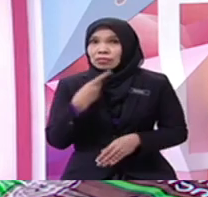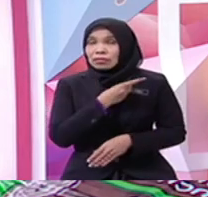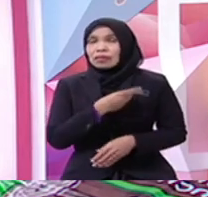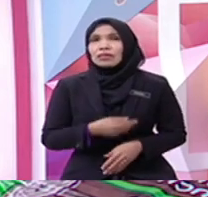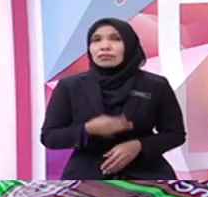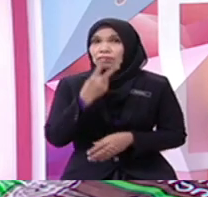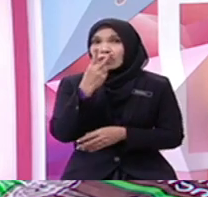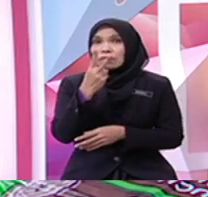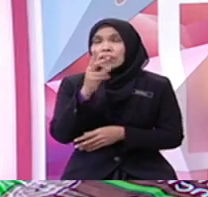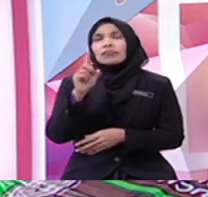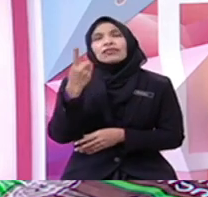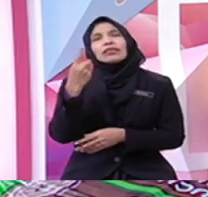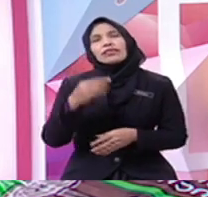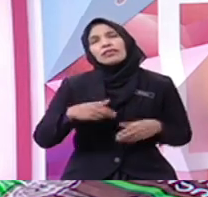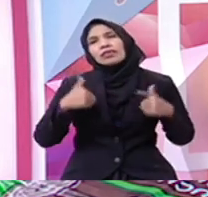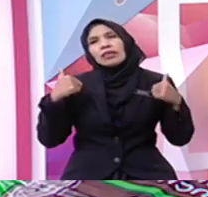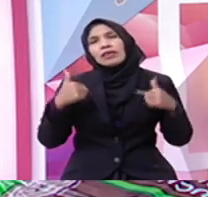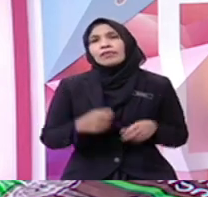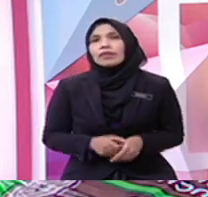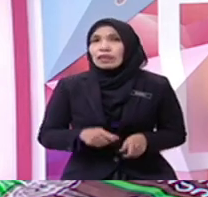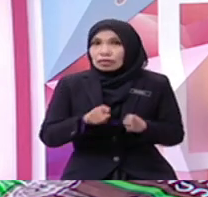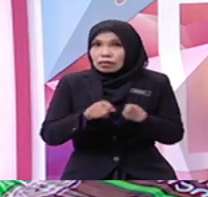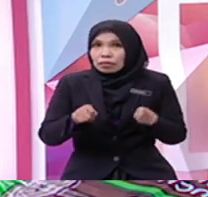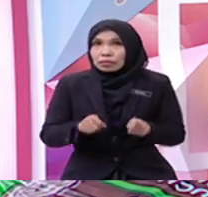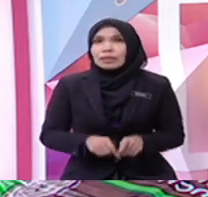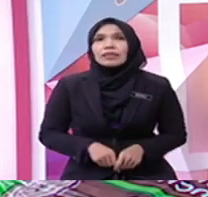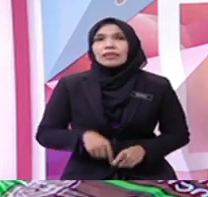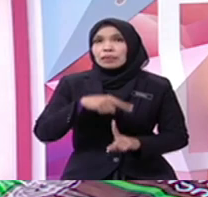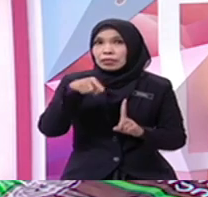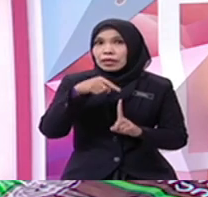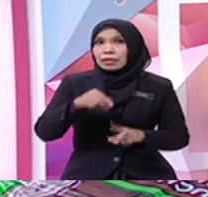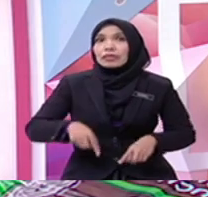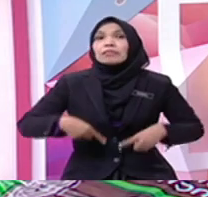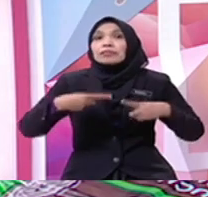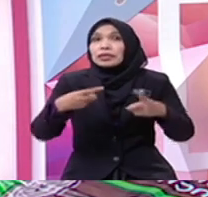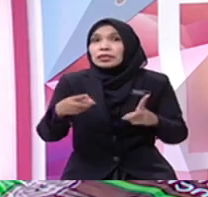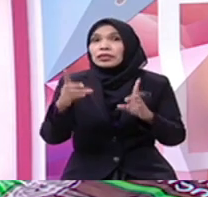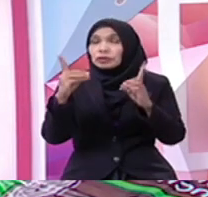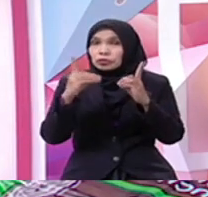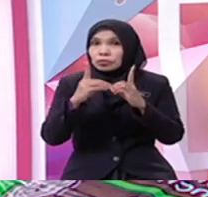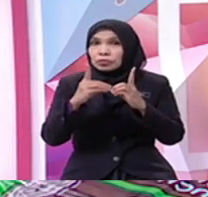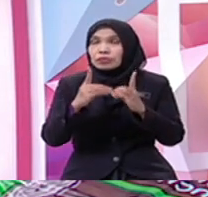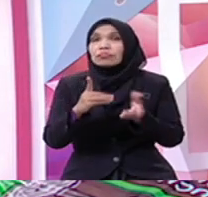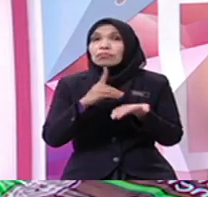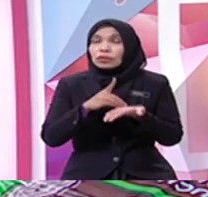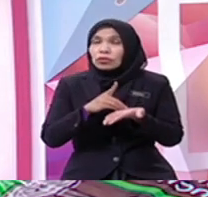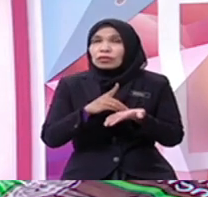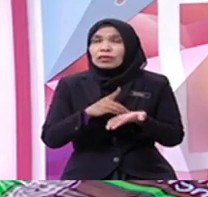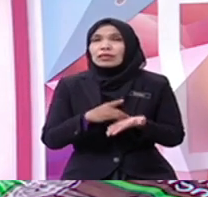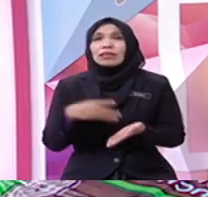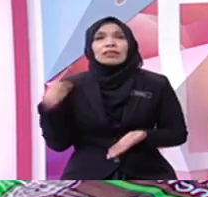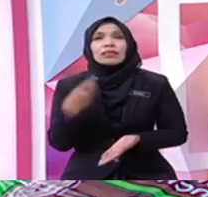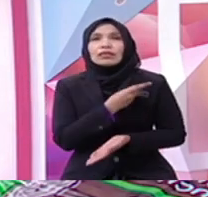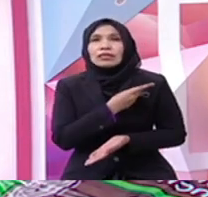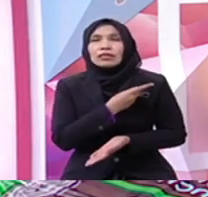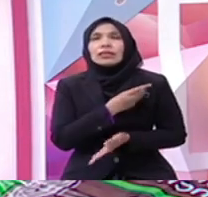chek-in ketik gapki buat pemeriksaan dokter barulah kita tahu super rupanya mungkin kita aja penyakit dalaman yang kita